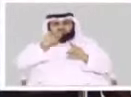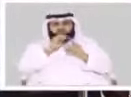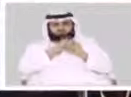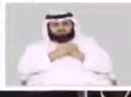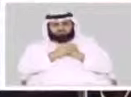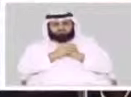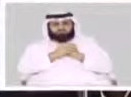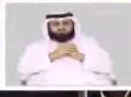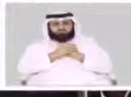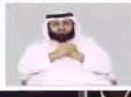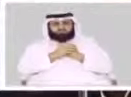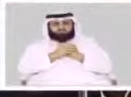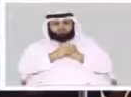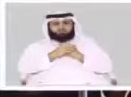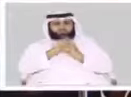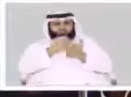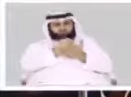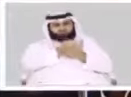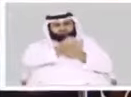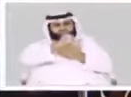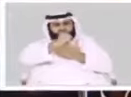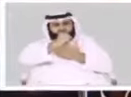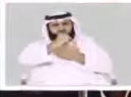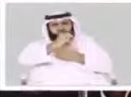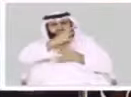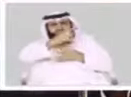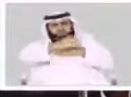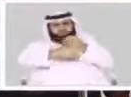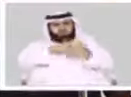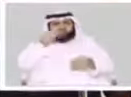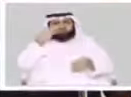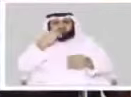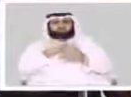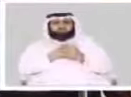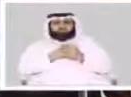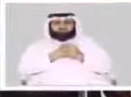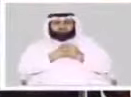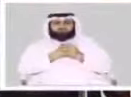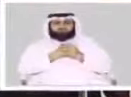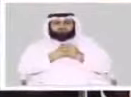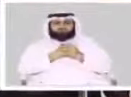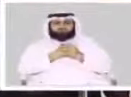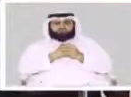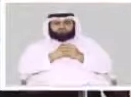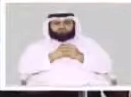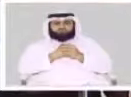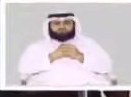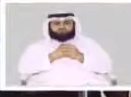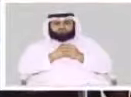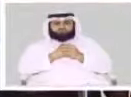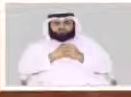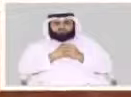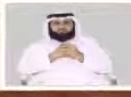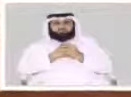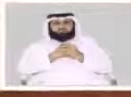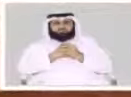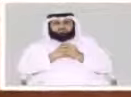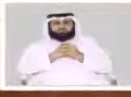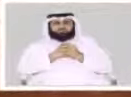حتى ينقرض ذلك الجيل، حتى ينقرض ذلك الجيل الناقض للعقد. نعم. ويأتي